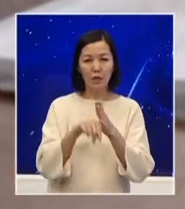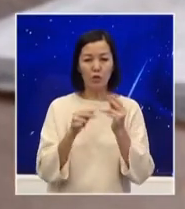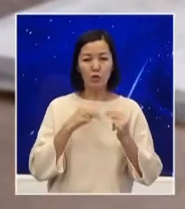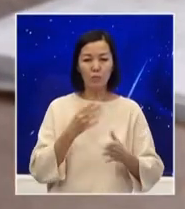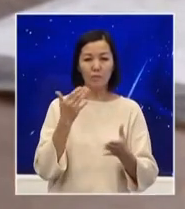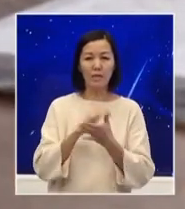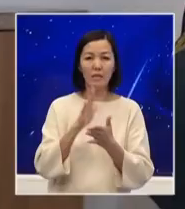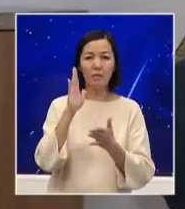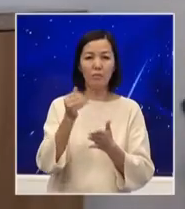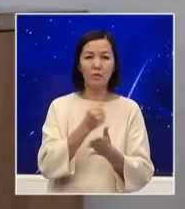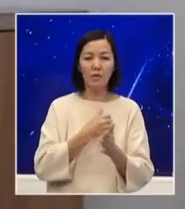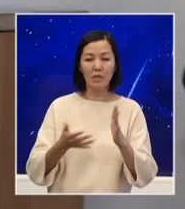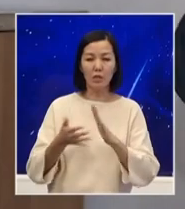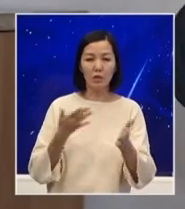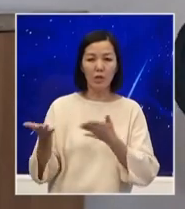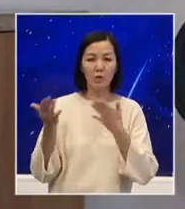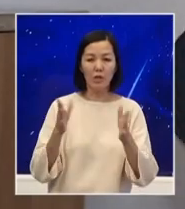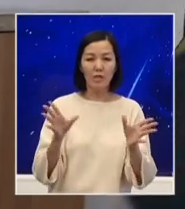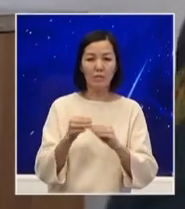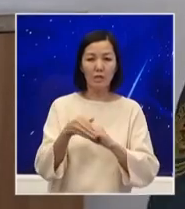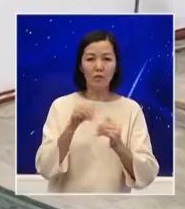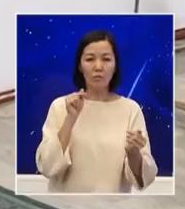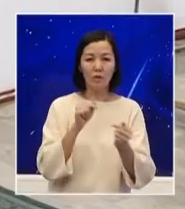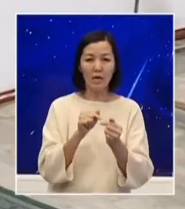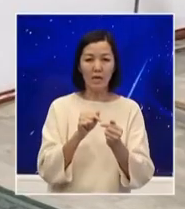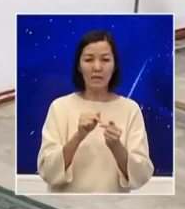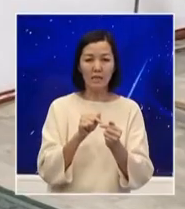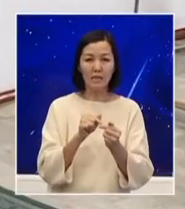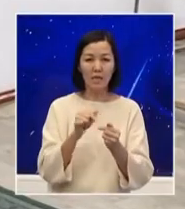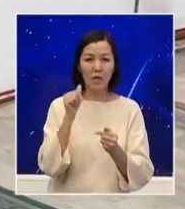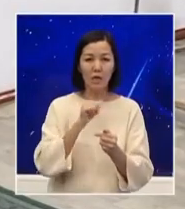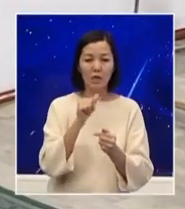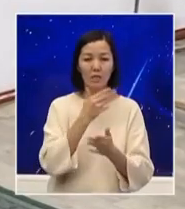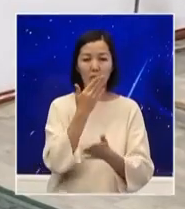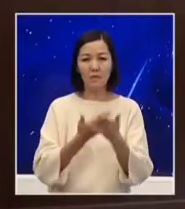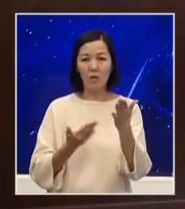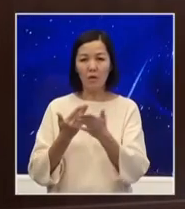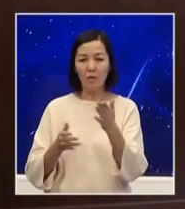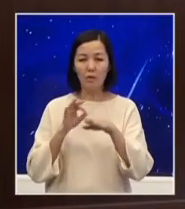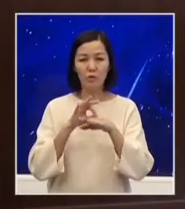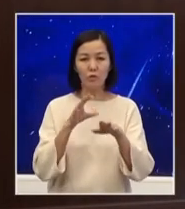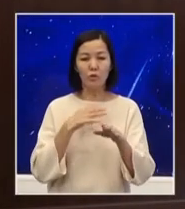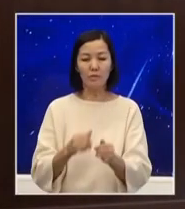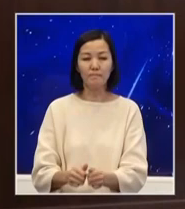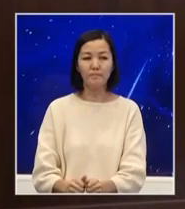танысты. Болашақ әскерге шақырылушылар арасында сыбайлас жемқорлыққа қарсы жасырын сауалнама жүргізді.